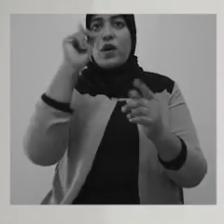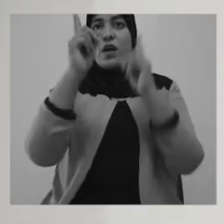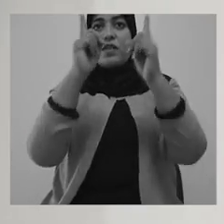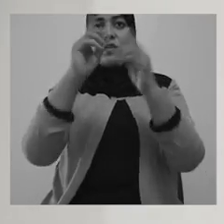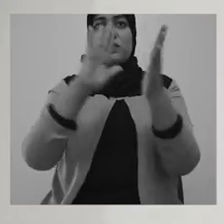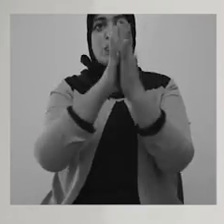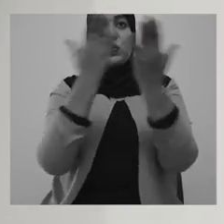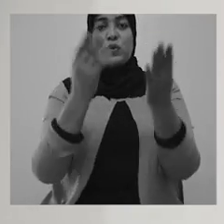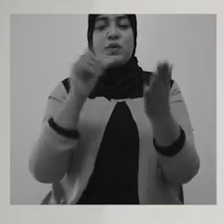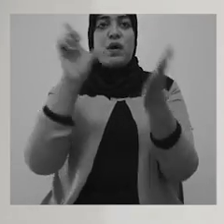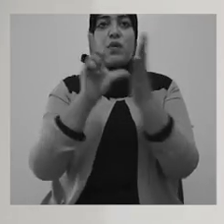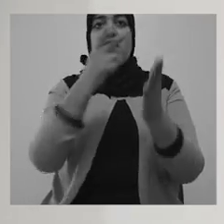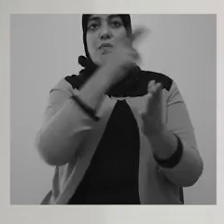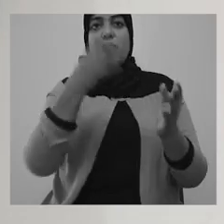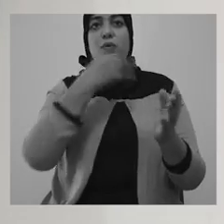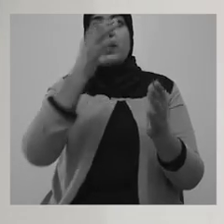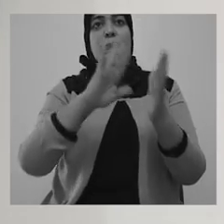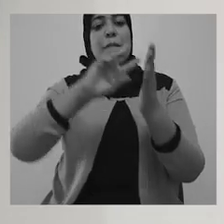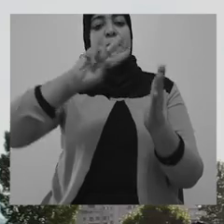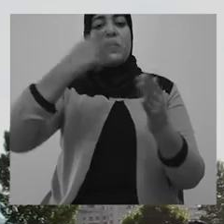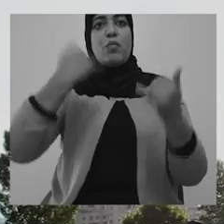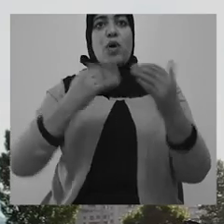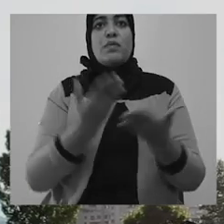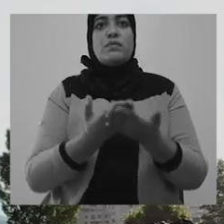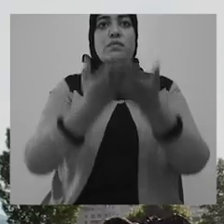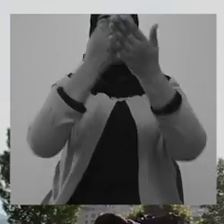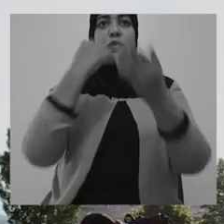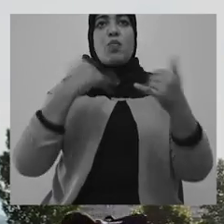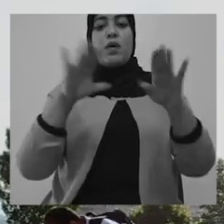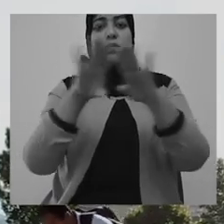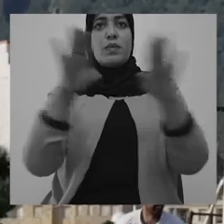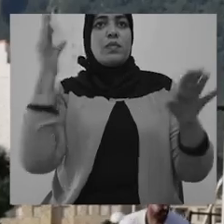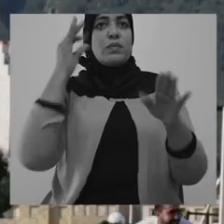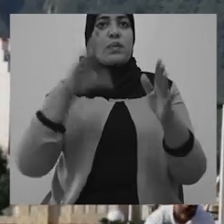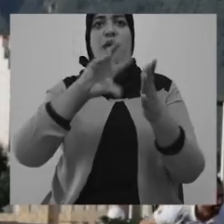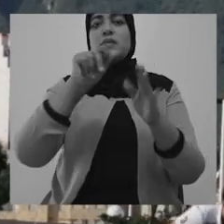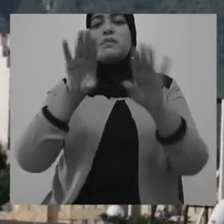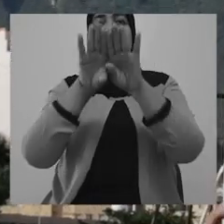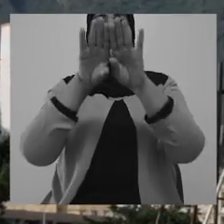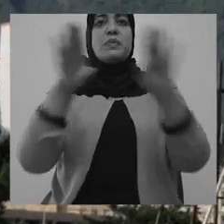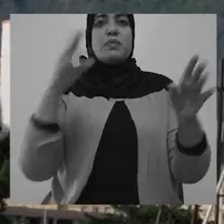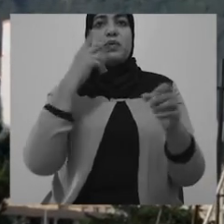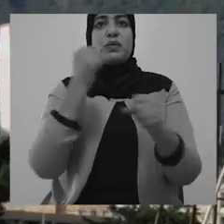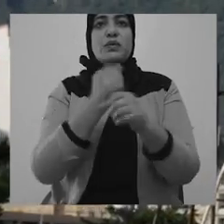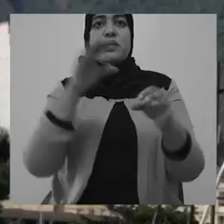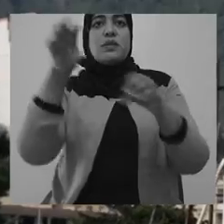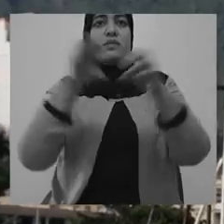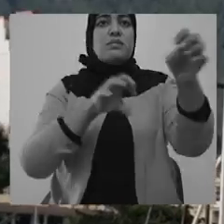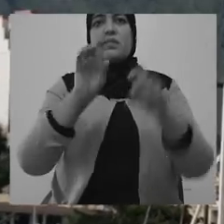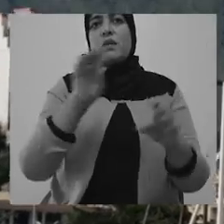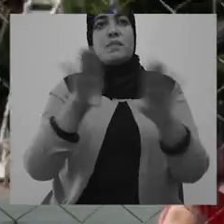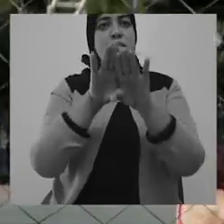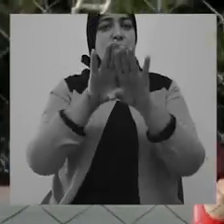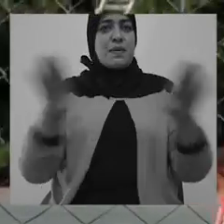2011 وبعد أن تعرفنا أنه فما حقوق تساعد على إدماج الأشخاص ذوي الإعاقة على المساواة وعدم